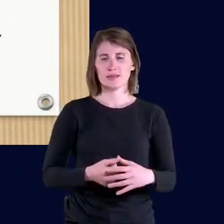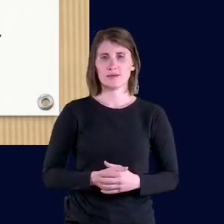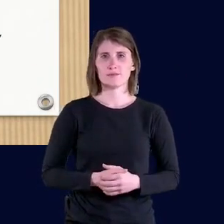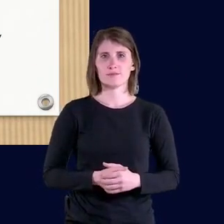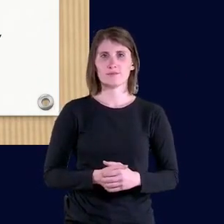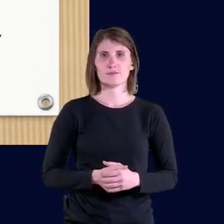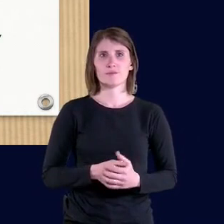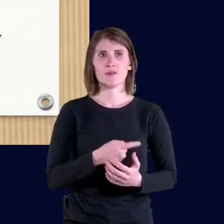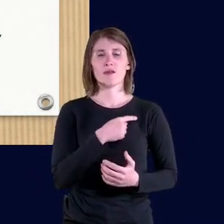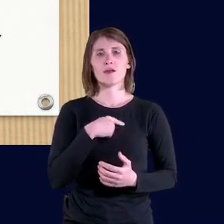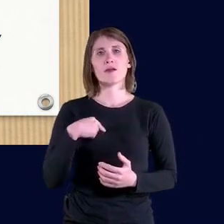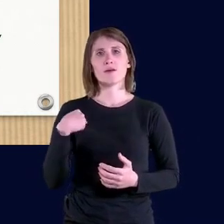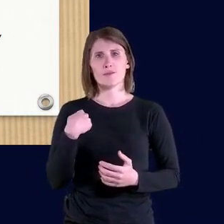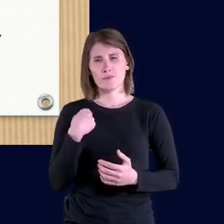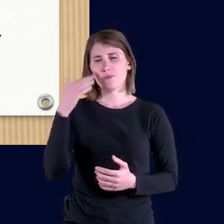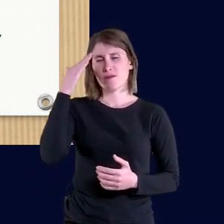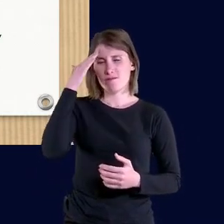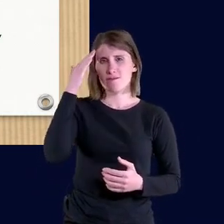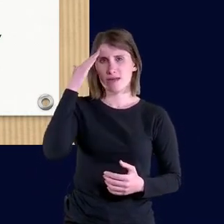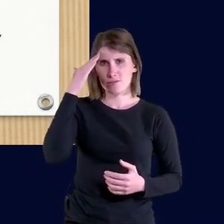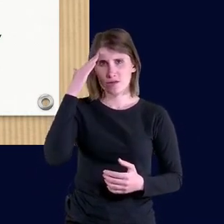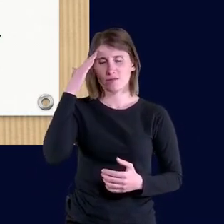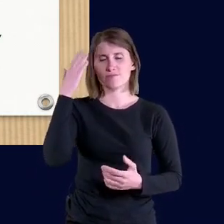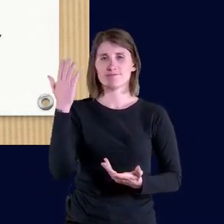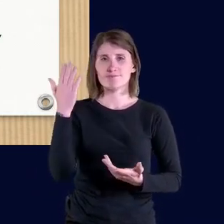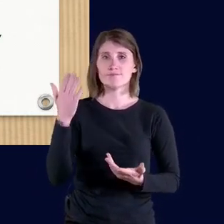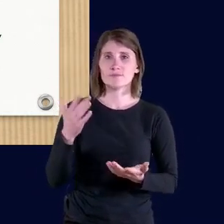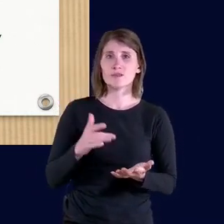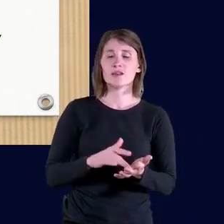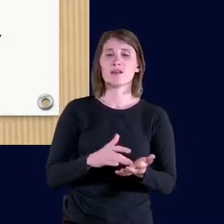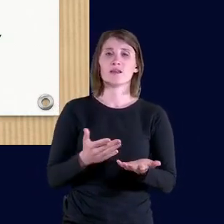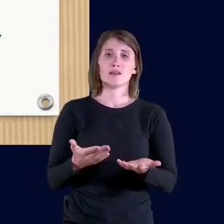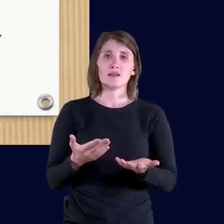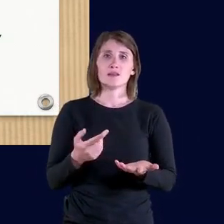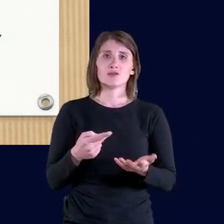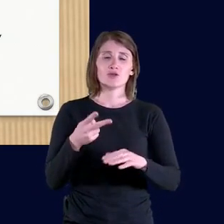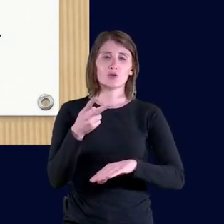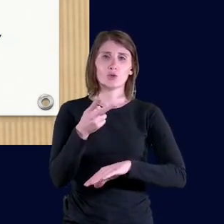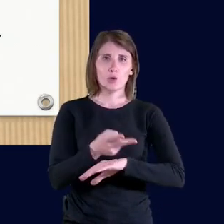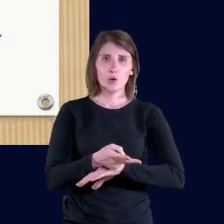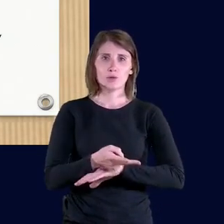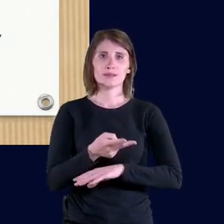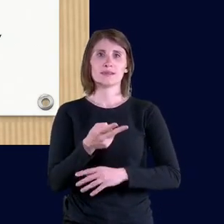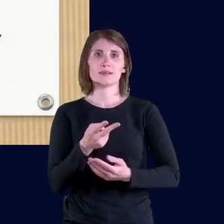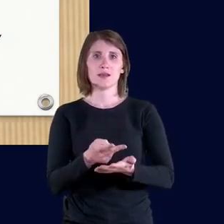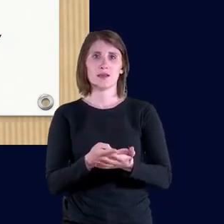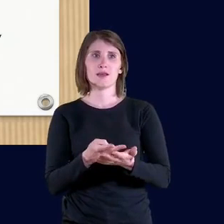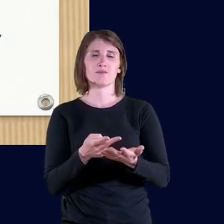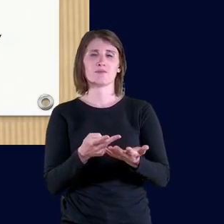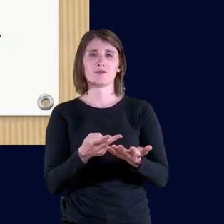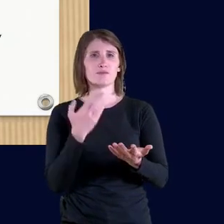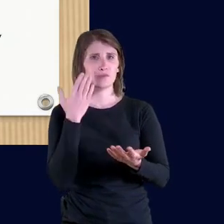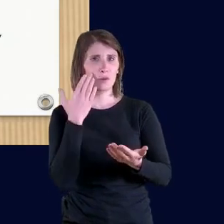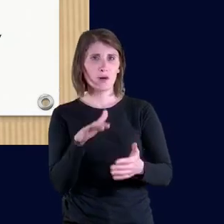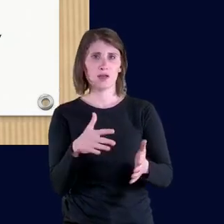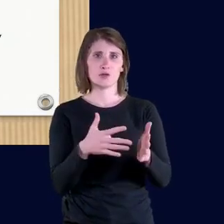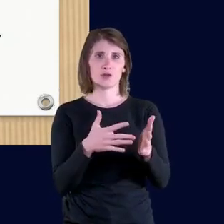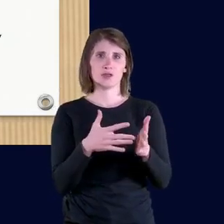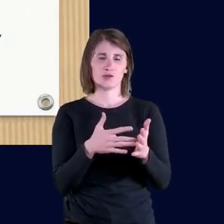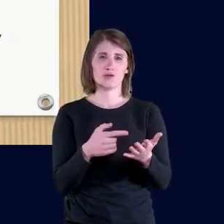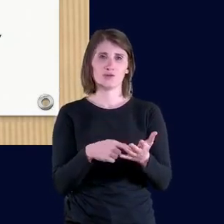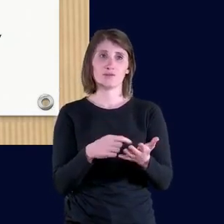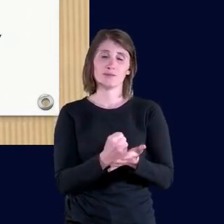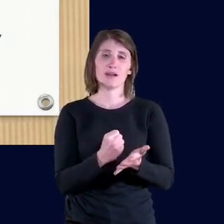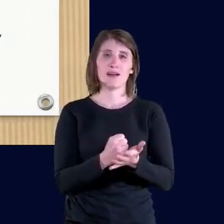ponieważ zdajemy sobie oczywiście sprawę że mamy dostęp do zbiorów bardzo ograniczony jeżeli chodzi o prawa